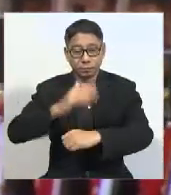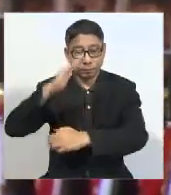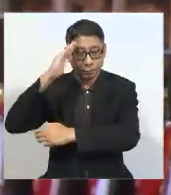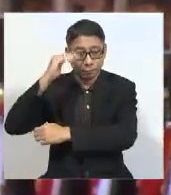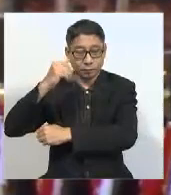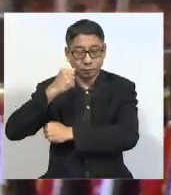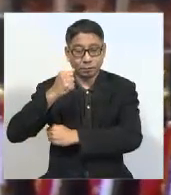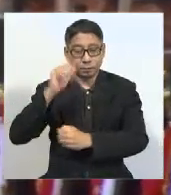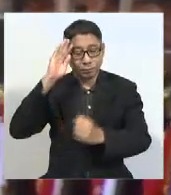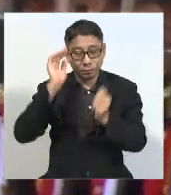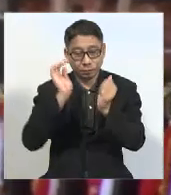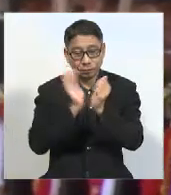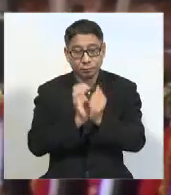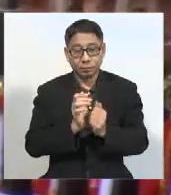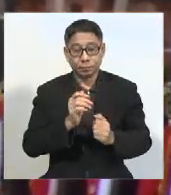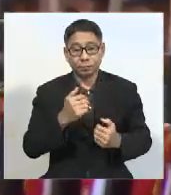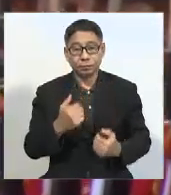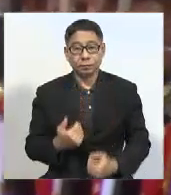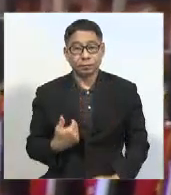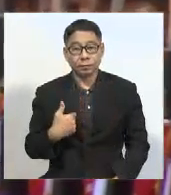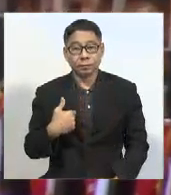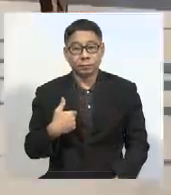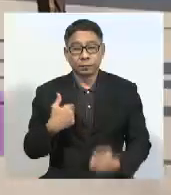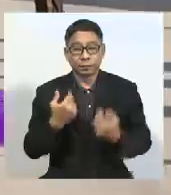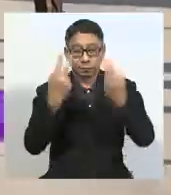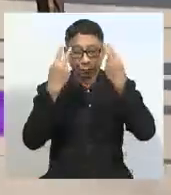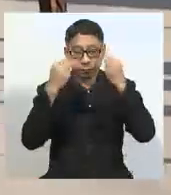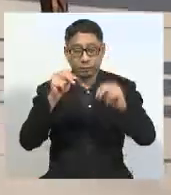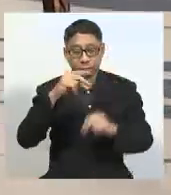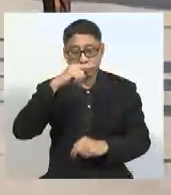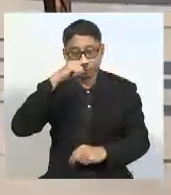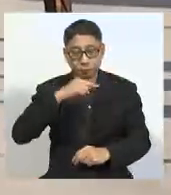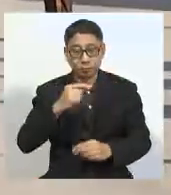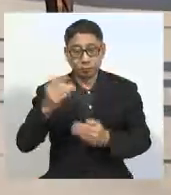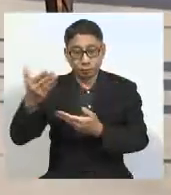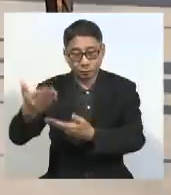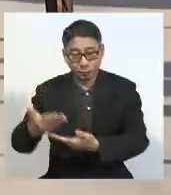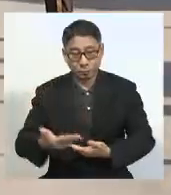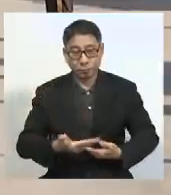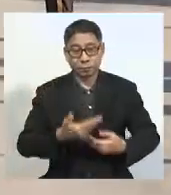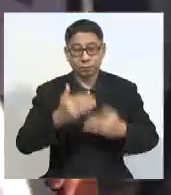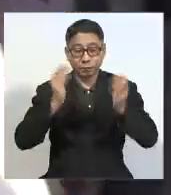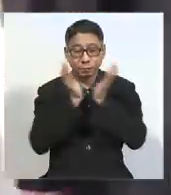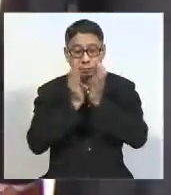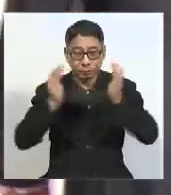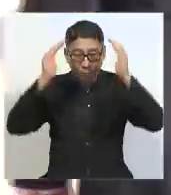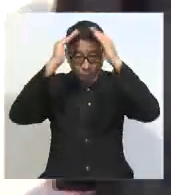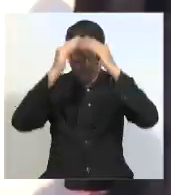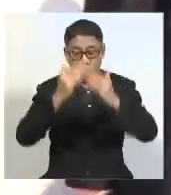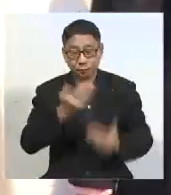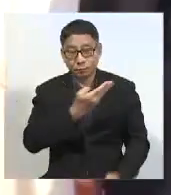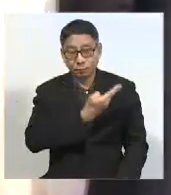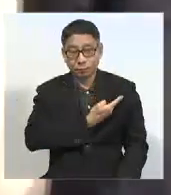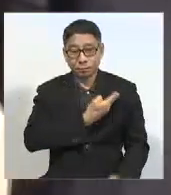และผู้บัญชาการตำรวจแห่งชาติค่ะนายกรัฐมนตรีได้กราบทูลเชิญสมเด็จพระสันตะปาปาไปยังตึ